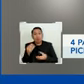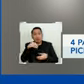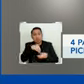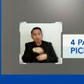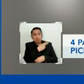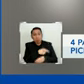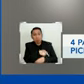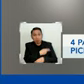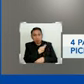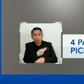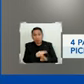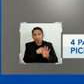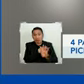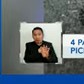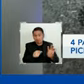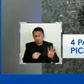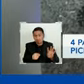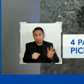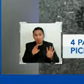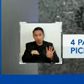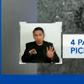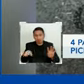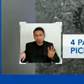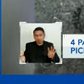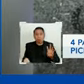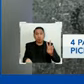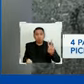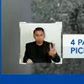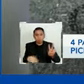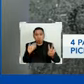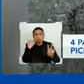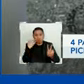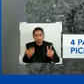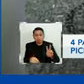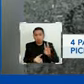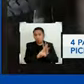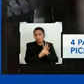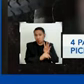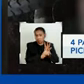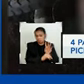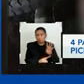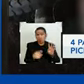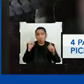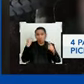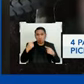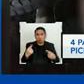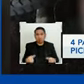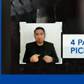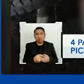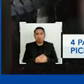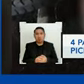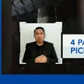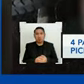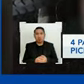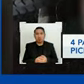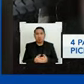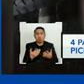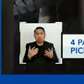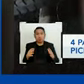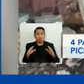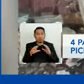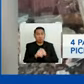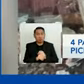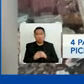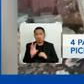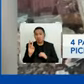ang patay na edad 4 at 11. Sugatan naman ng dalawa pang anak na edad 9 at 12. Sa kabuuan, 6 ang